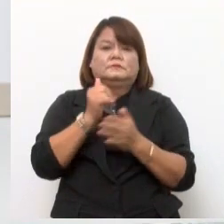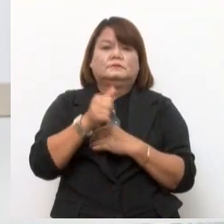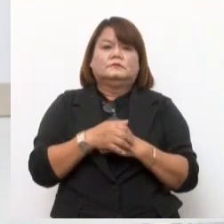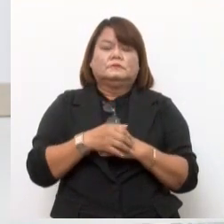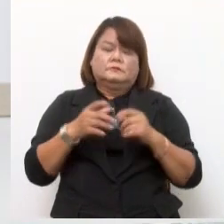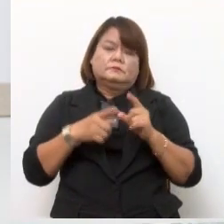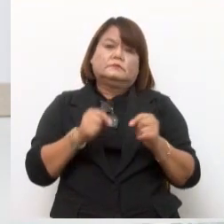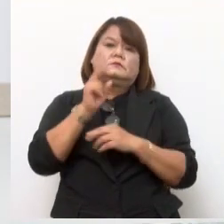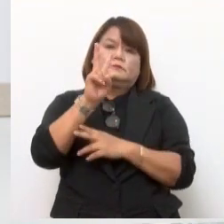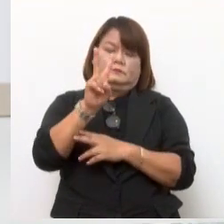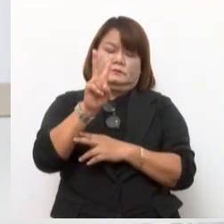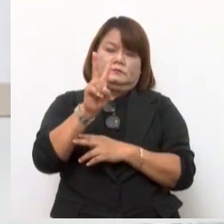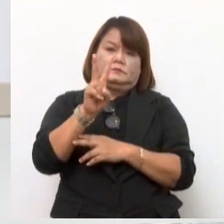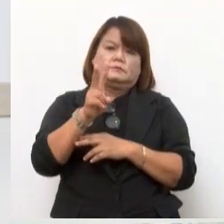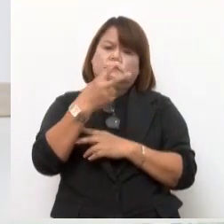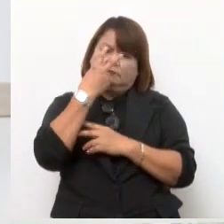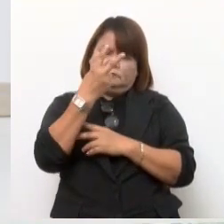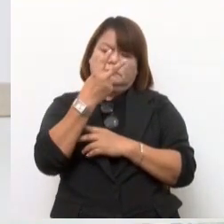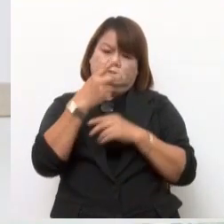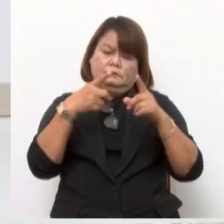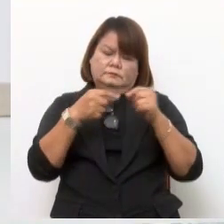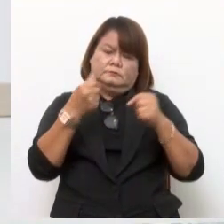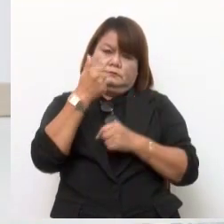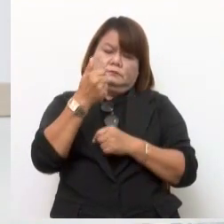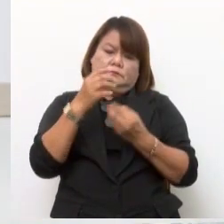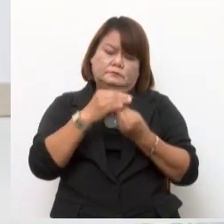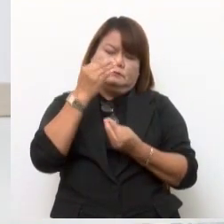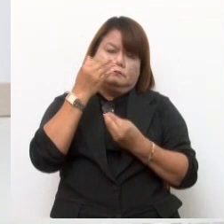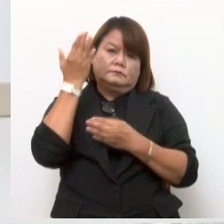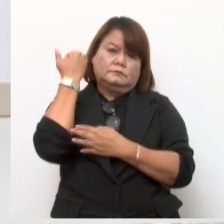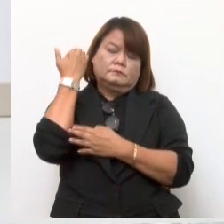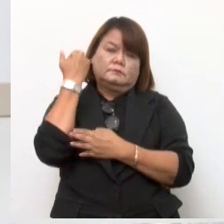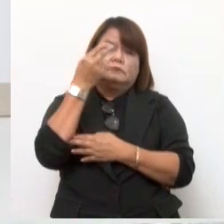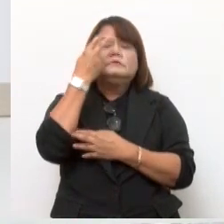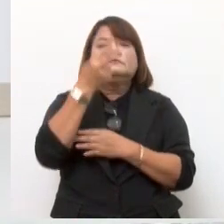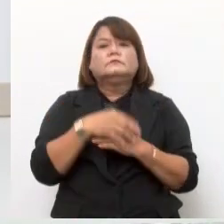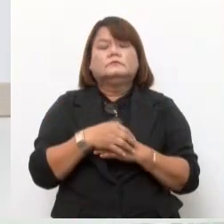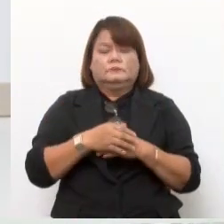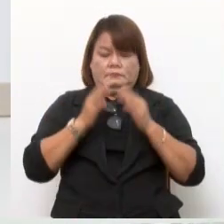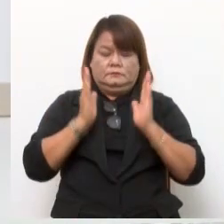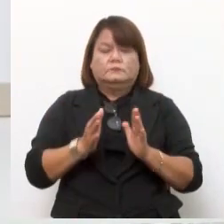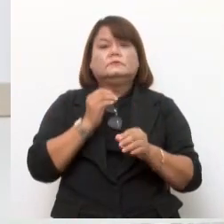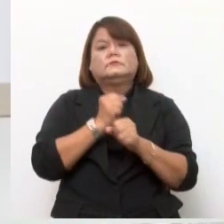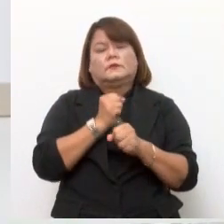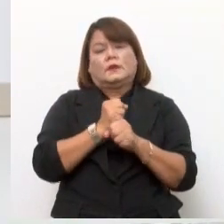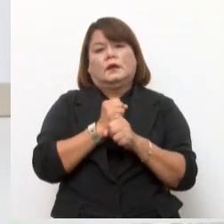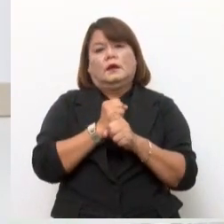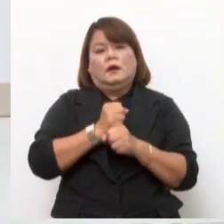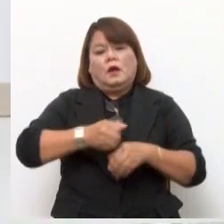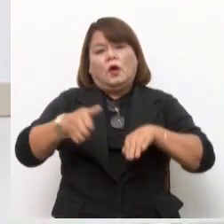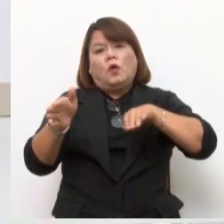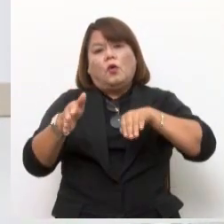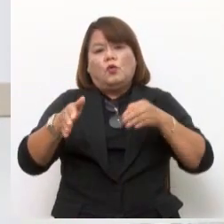วนเรื่องที่สองนะครับซึ่งผมเห็นเรื่องดีๆในสัปดาห์ที่ผ่านมาก็คือเห็นคนทำงานนะครับกวาดถน